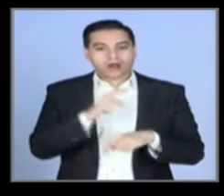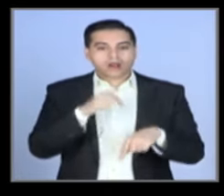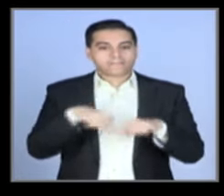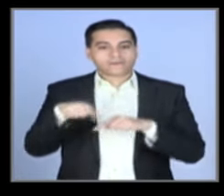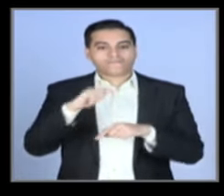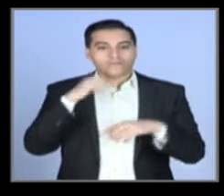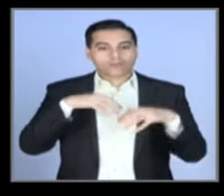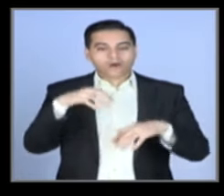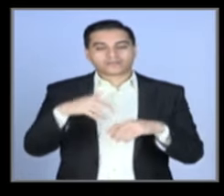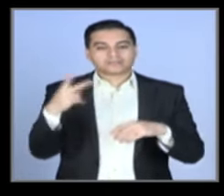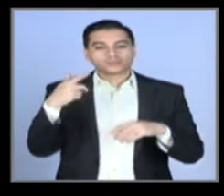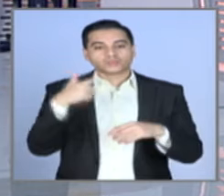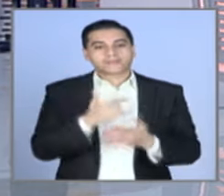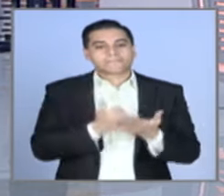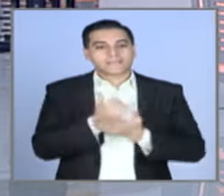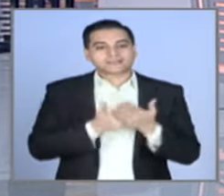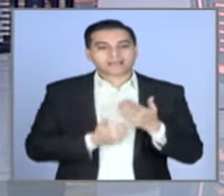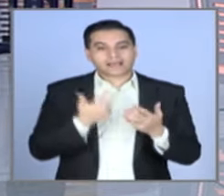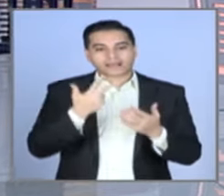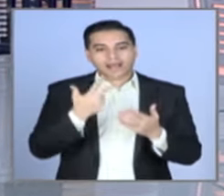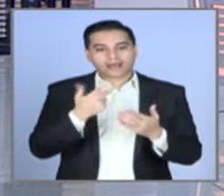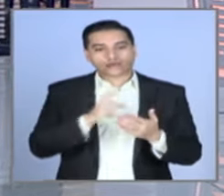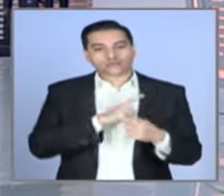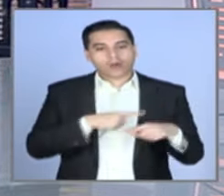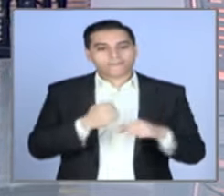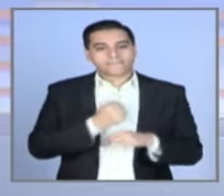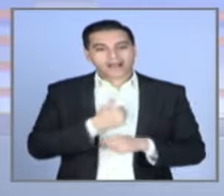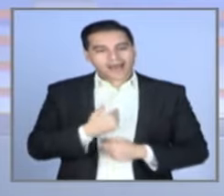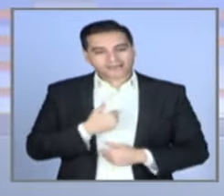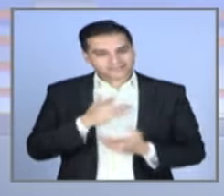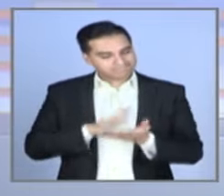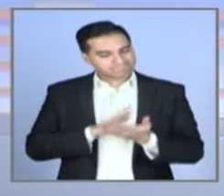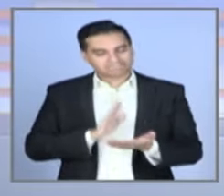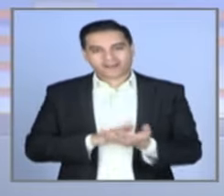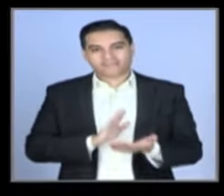الإدارة 62 مدرسة، 3 عيال من عندي. برافو عليك،